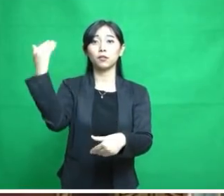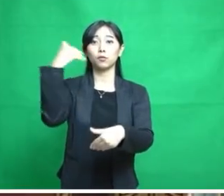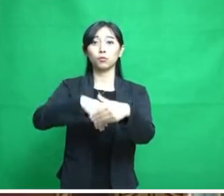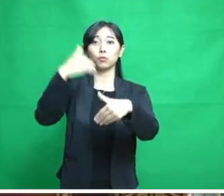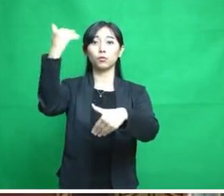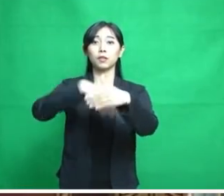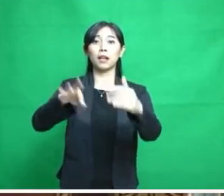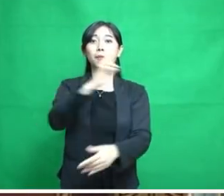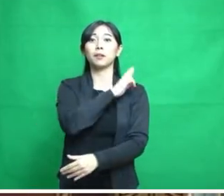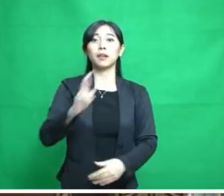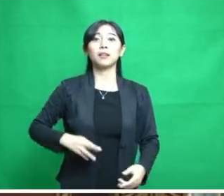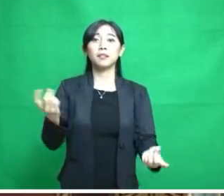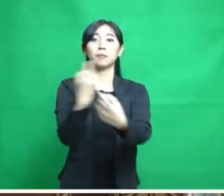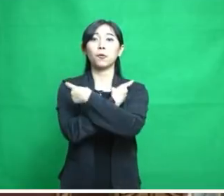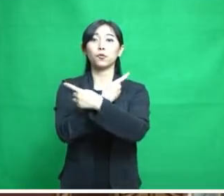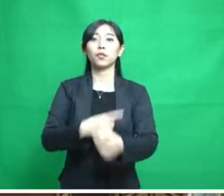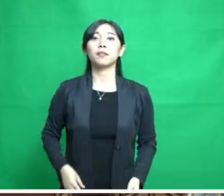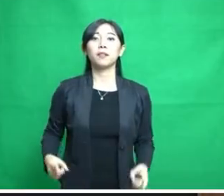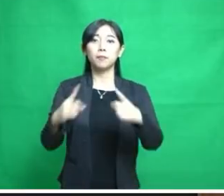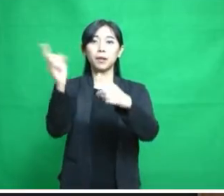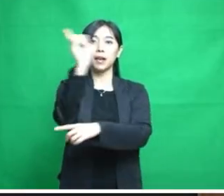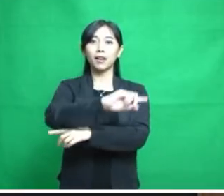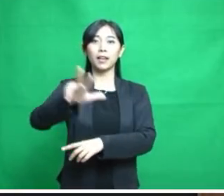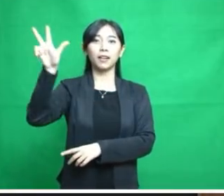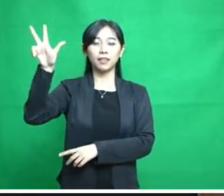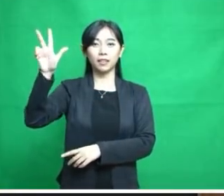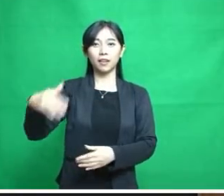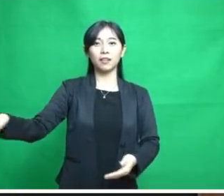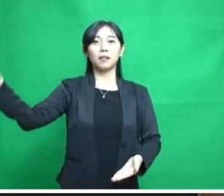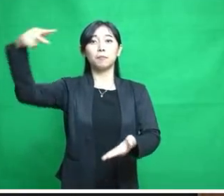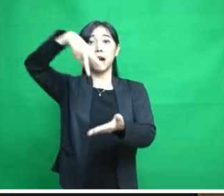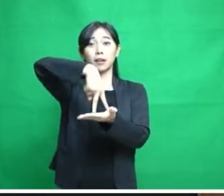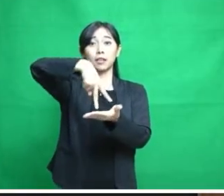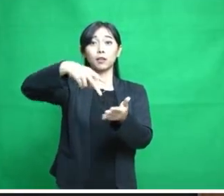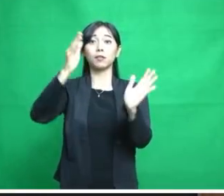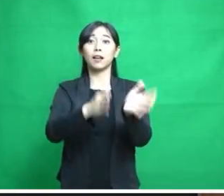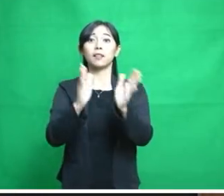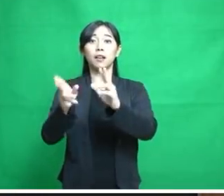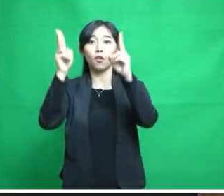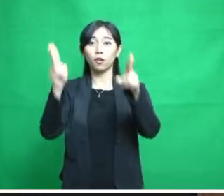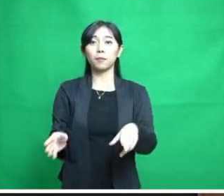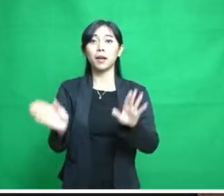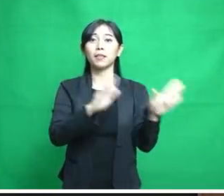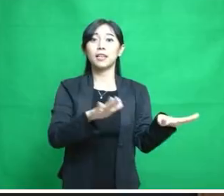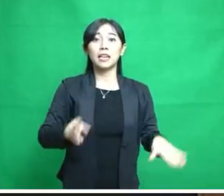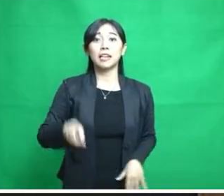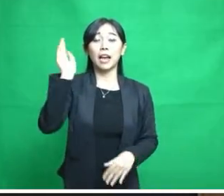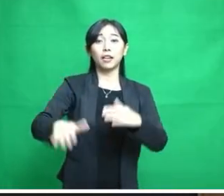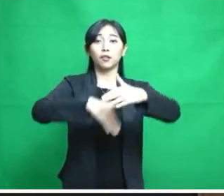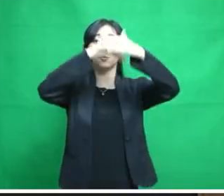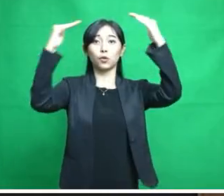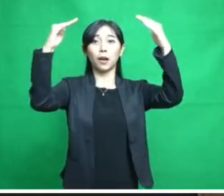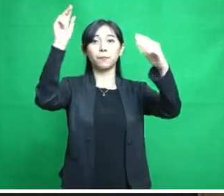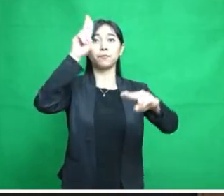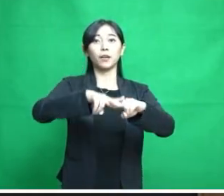dikuburkan, turun ke dalam kerajaan maut. Pada hari yang ketiga, bangkit pula dari antara orang mati,